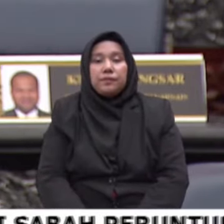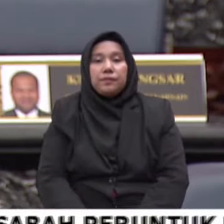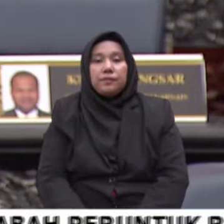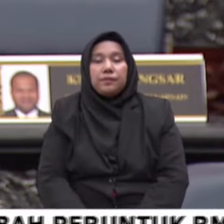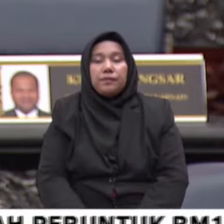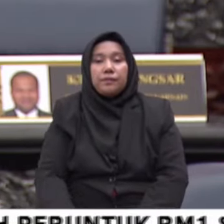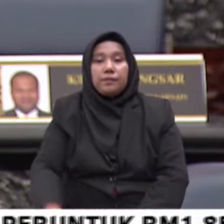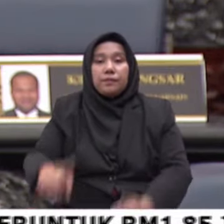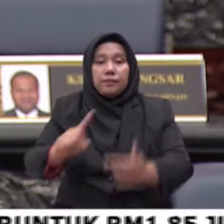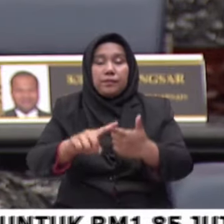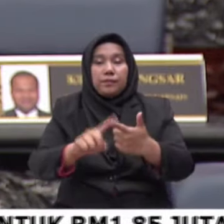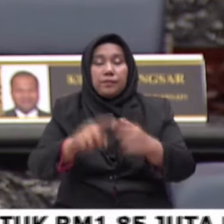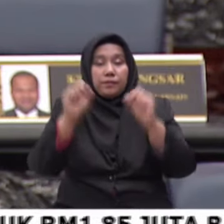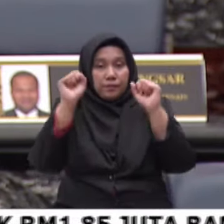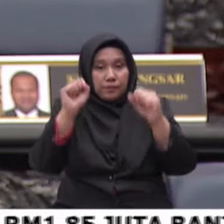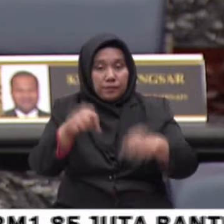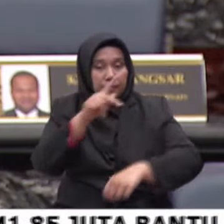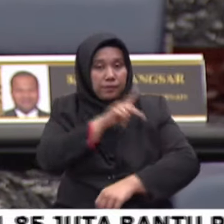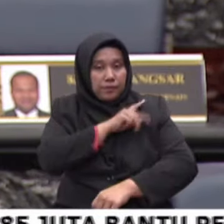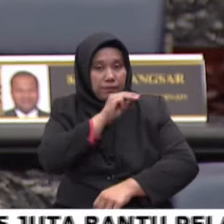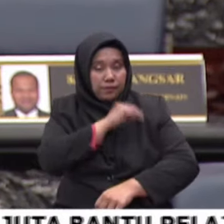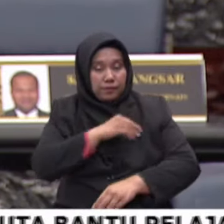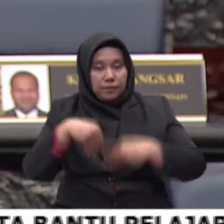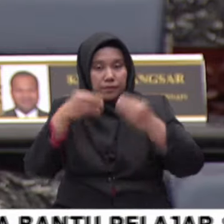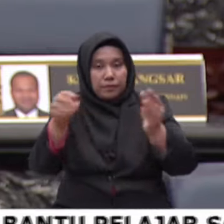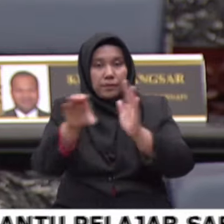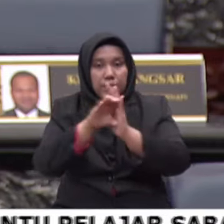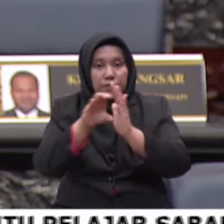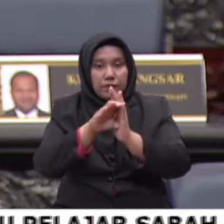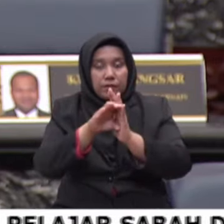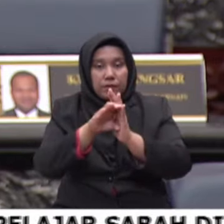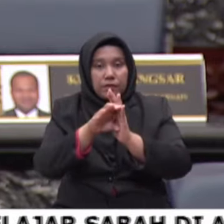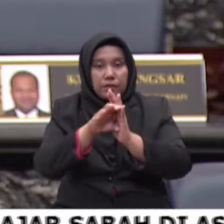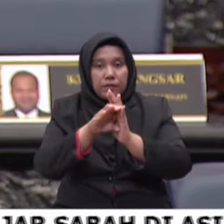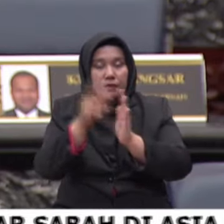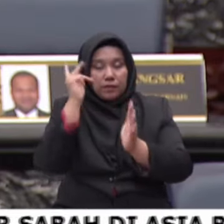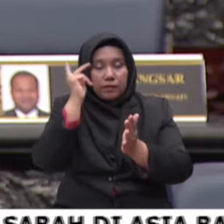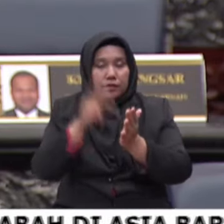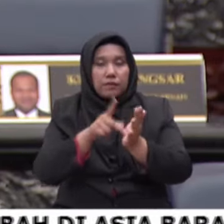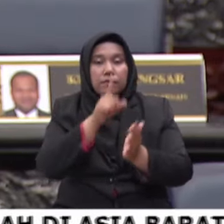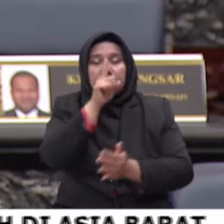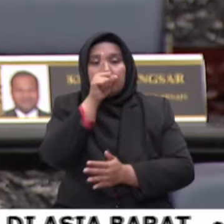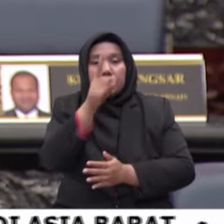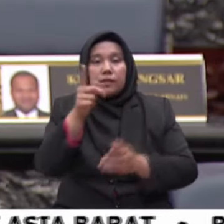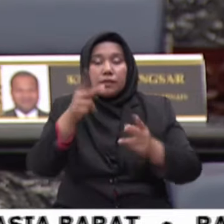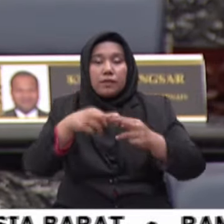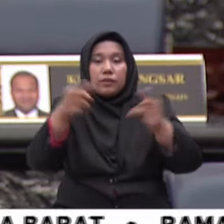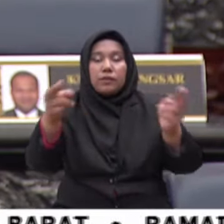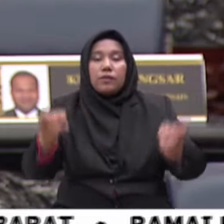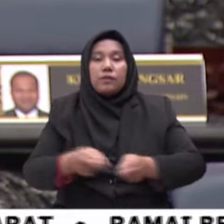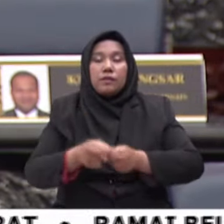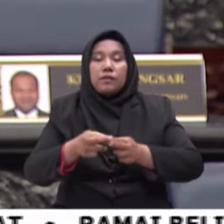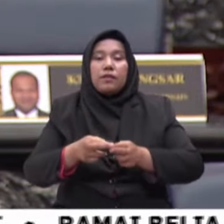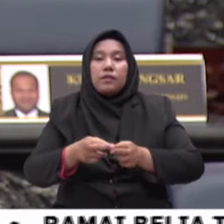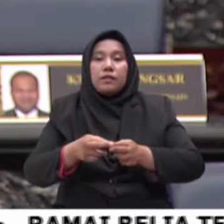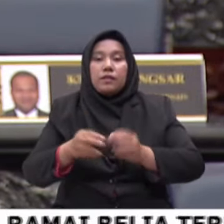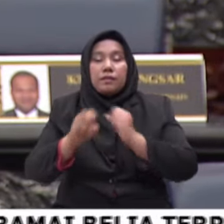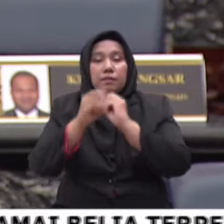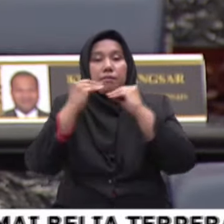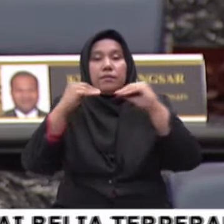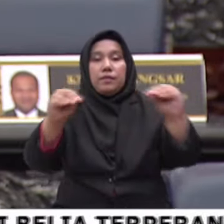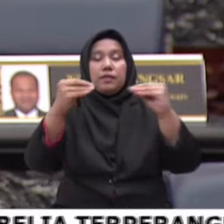Yang kedua, bolehkah kementerian memberi contoh bentuk pengenalpastian ruang pasaran baru produk